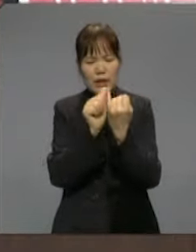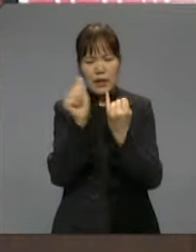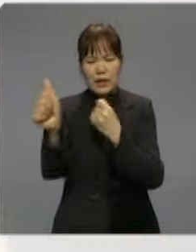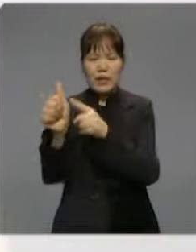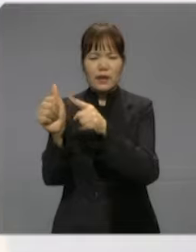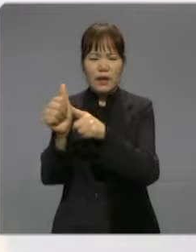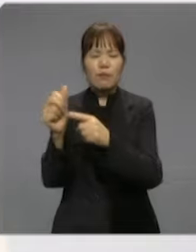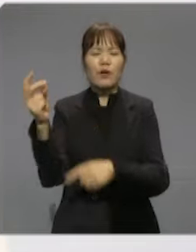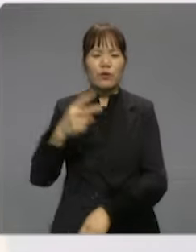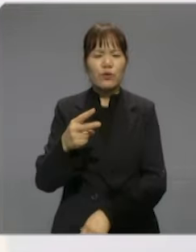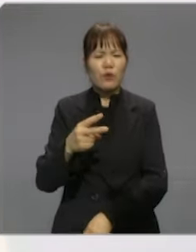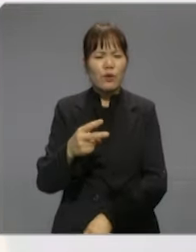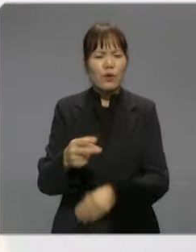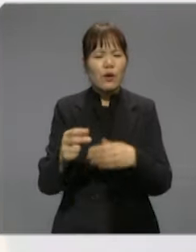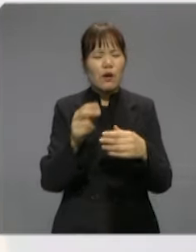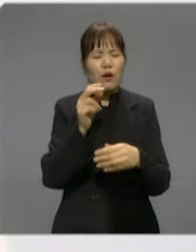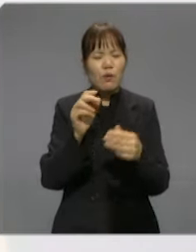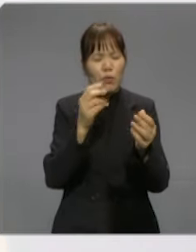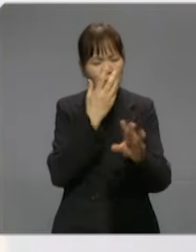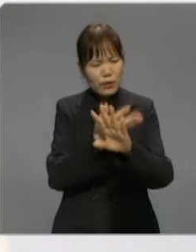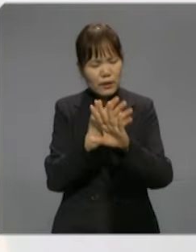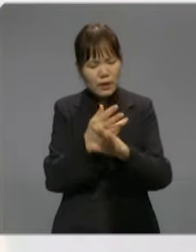후보 대란을